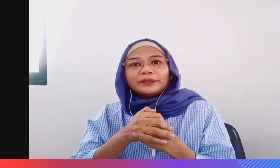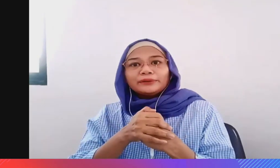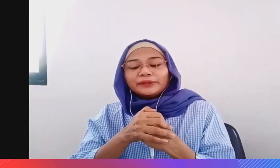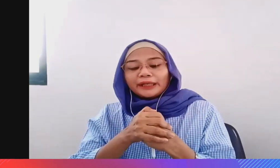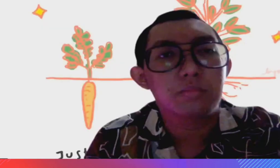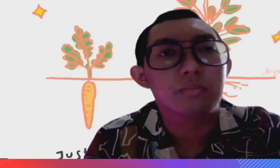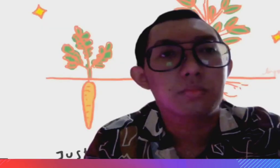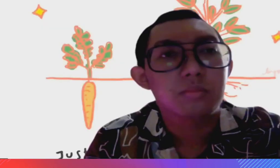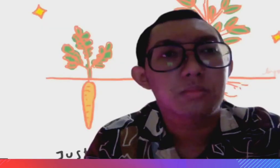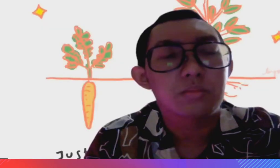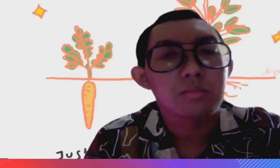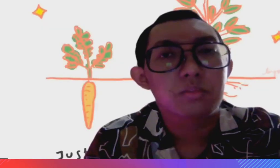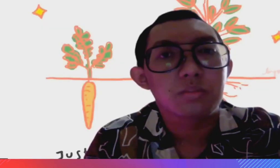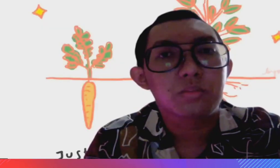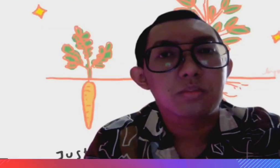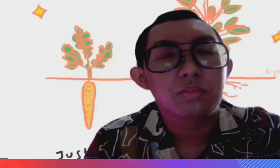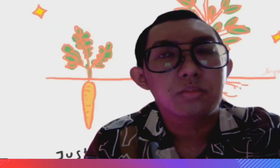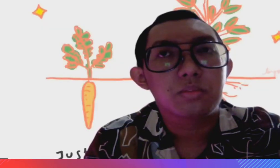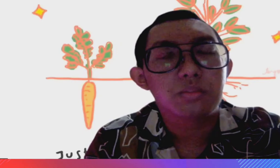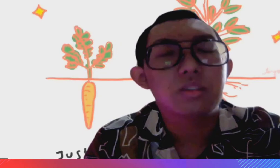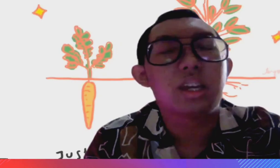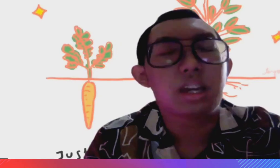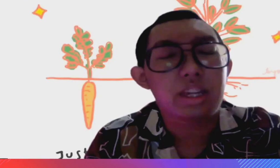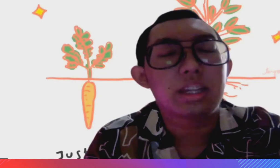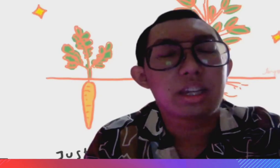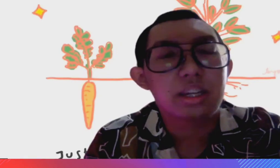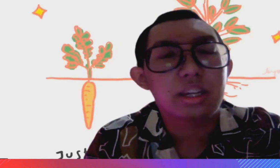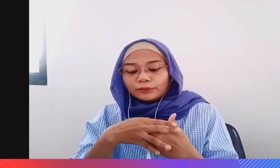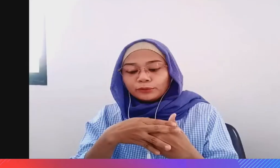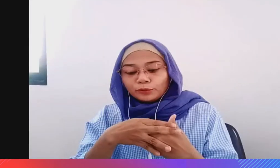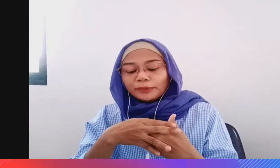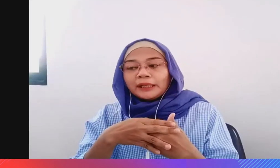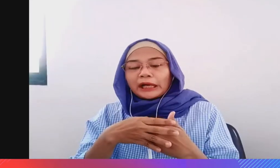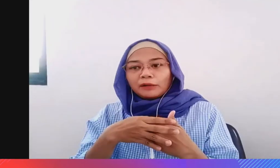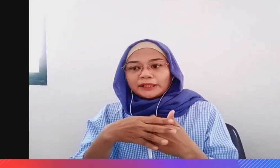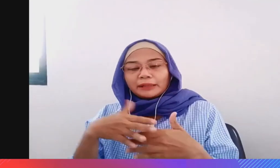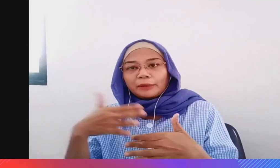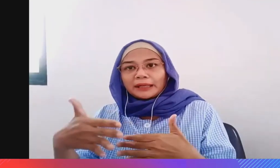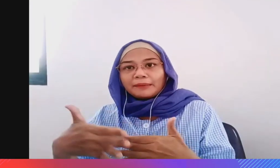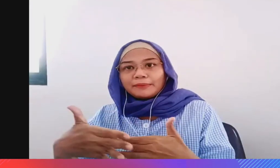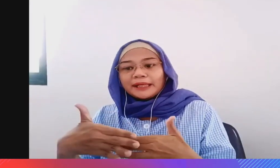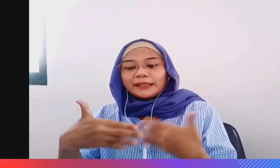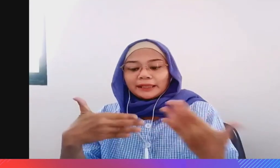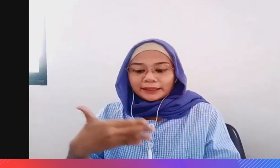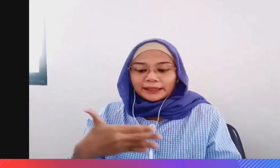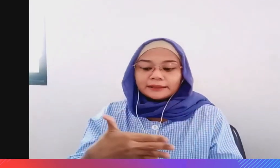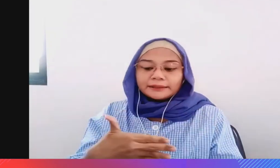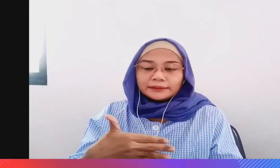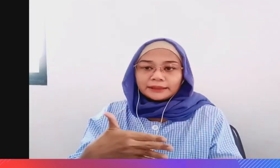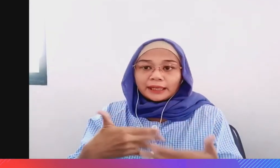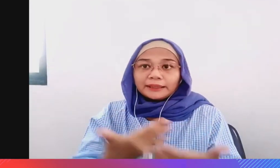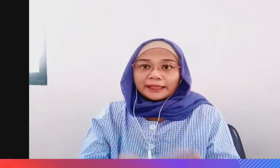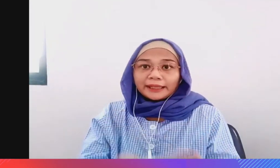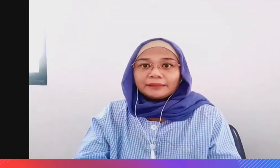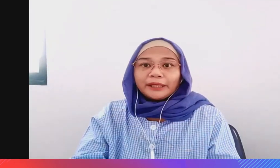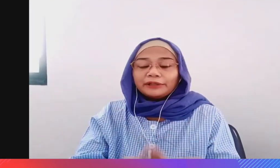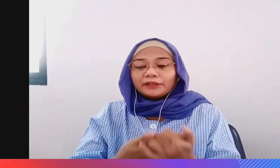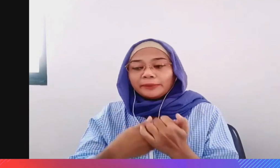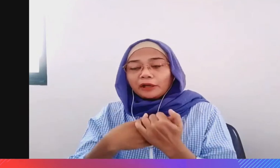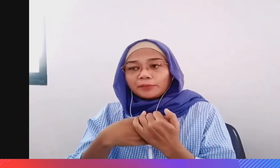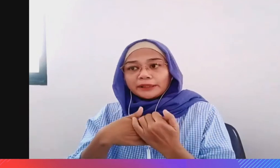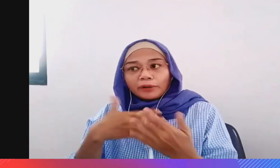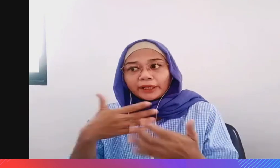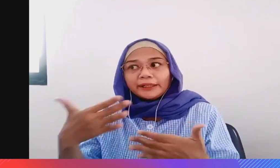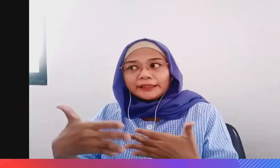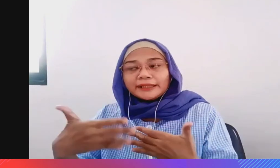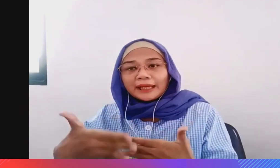dulu gitu. Kira-kira anak ini bisa nggak gitu ya di sekolah umum. Kalau misalnya memang nggak bisa ya saya akan ke SLB gitu.